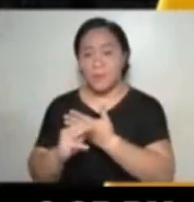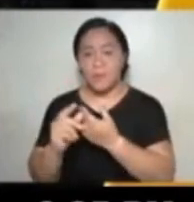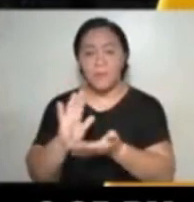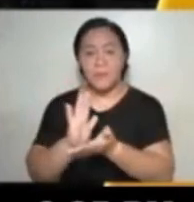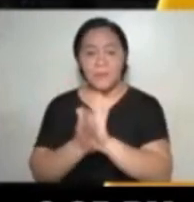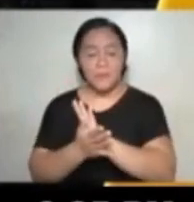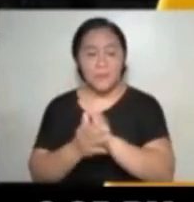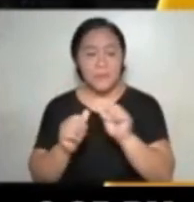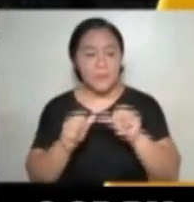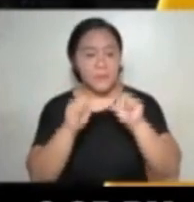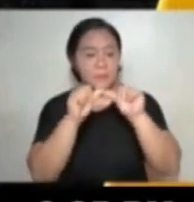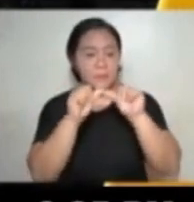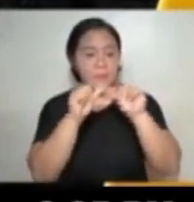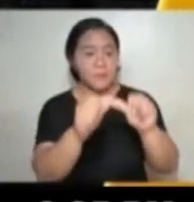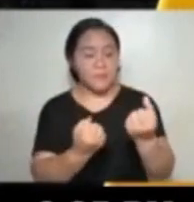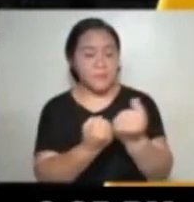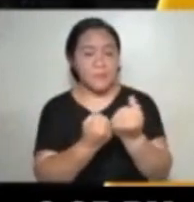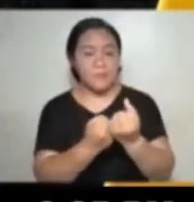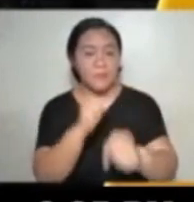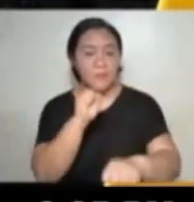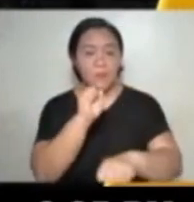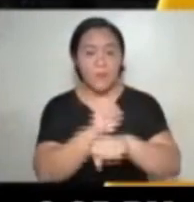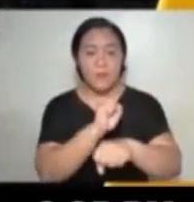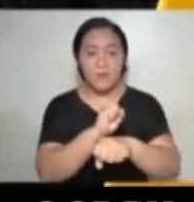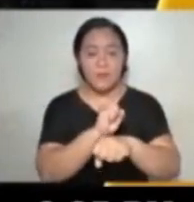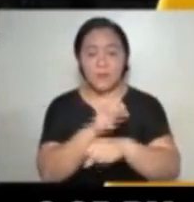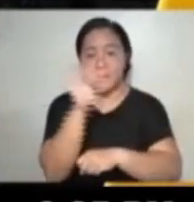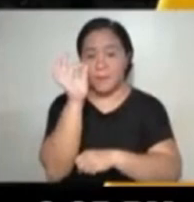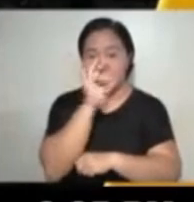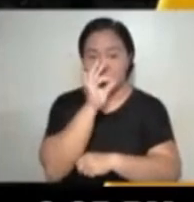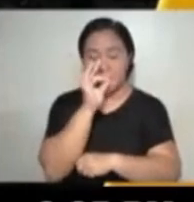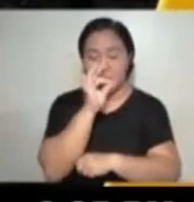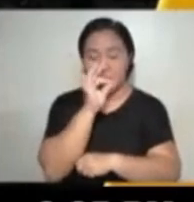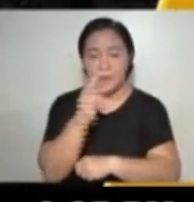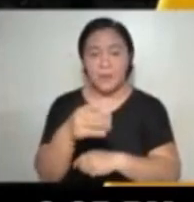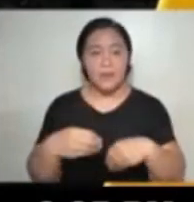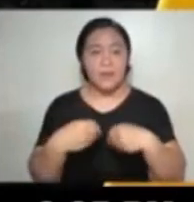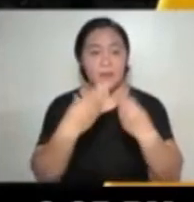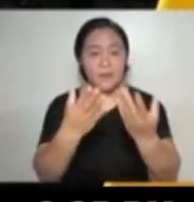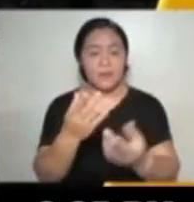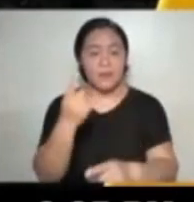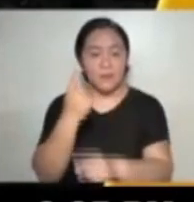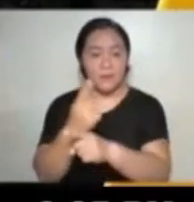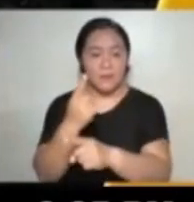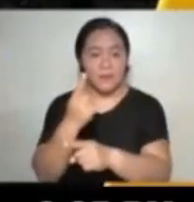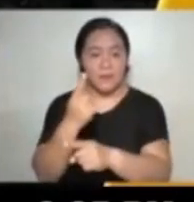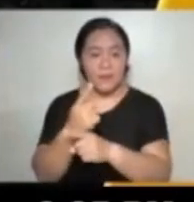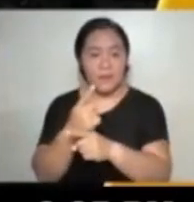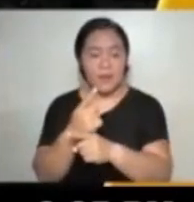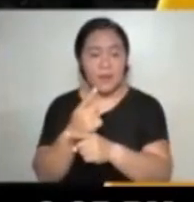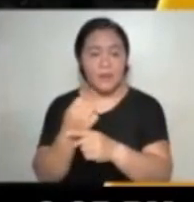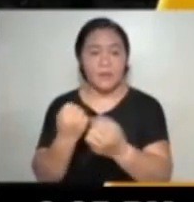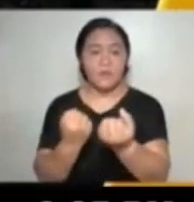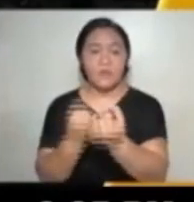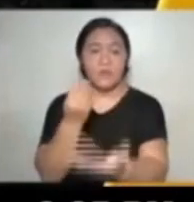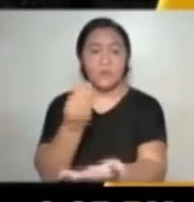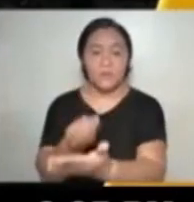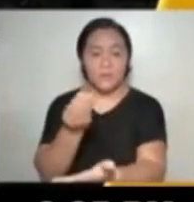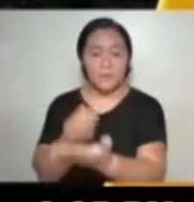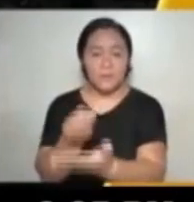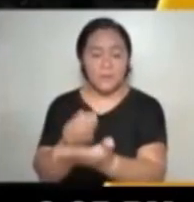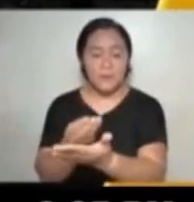trabaho sa ating mga kapwa Pilipino ay bigyan din po ng tamang ayuda hanggang sa sila ay magkaroon na ng